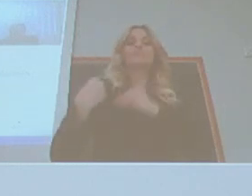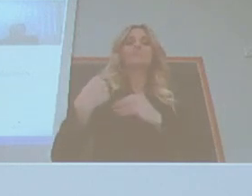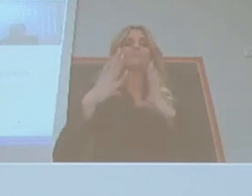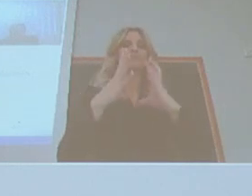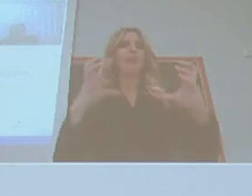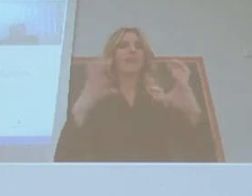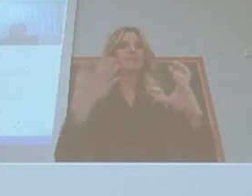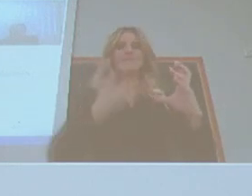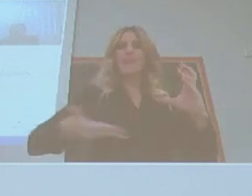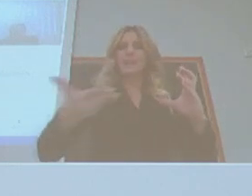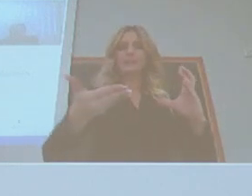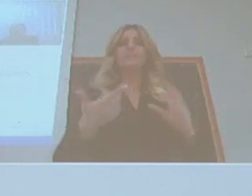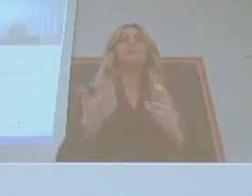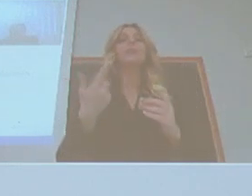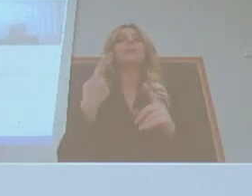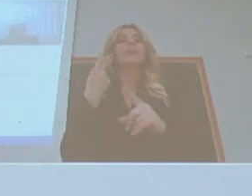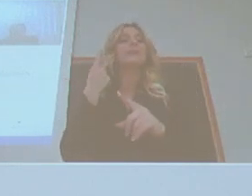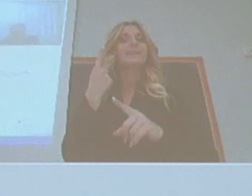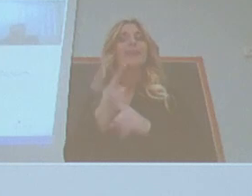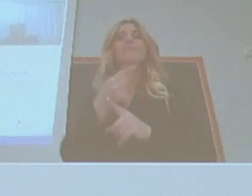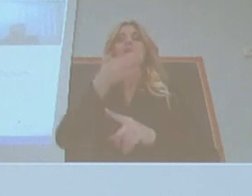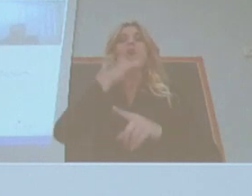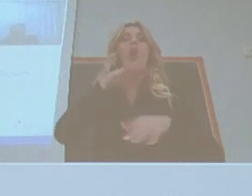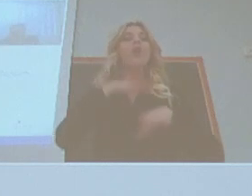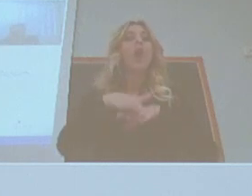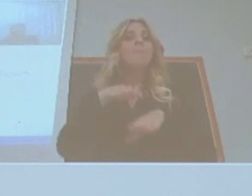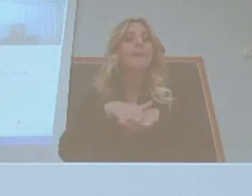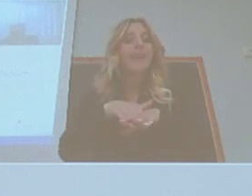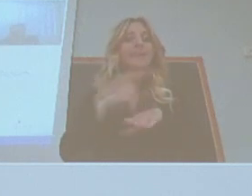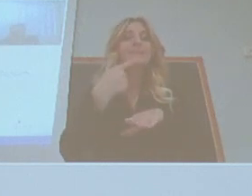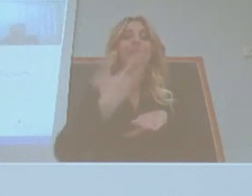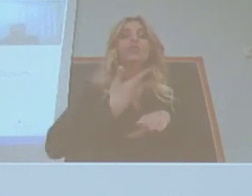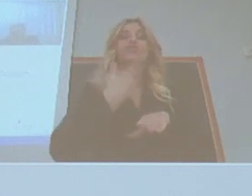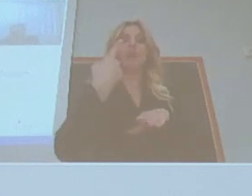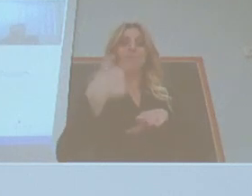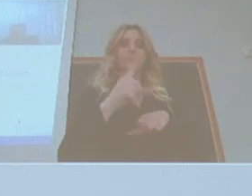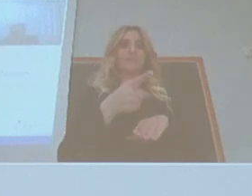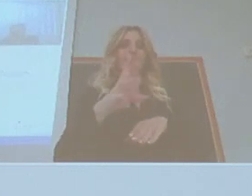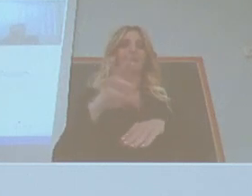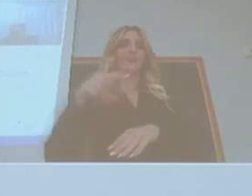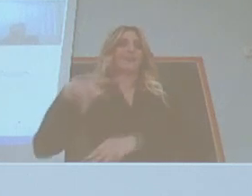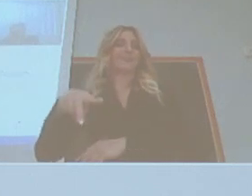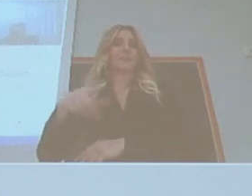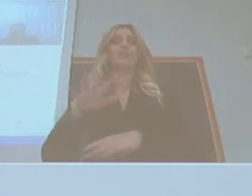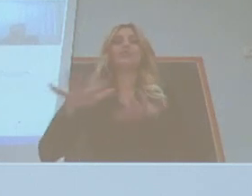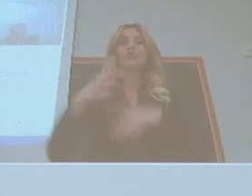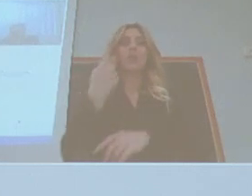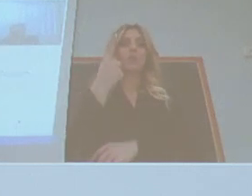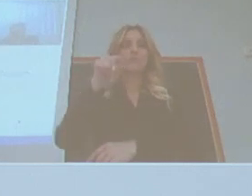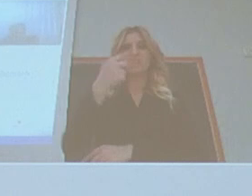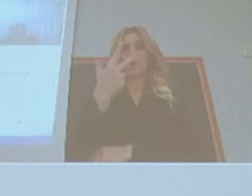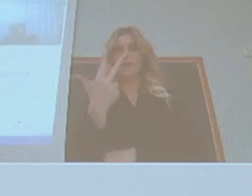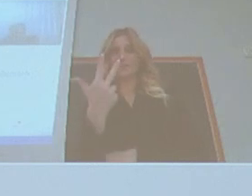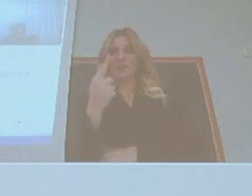imprese, sarà sulle competenze green e quindi circa